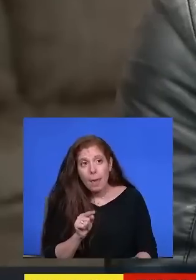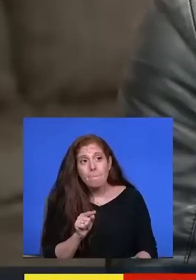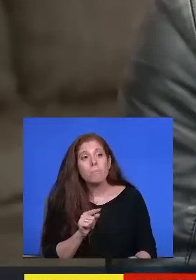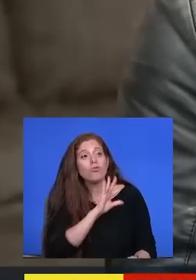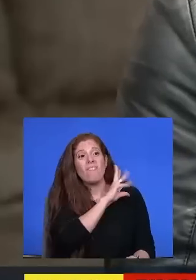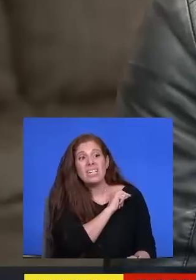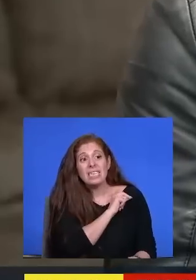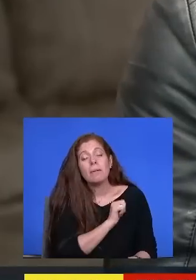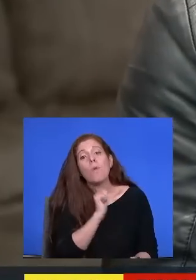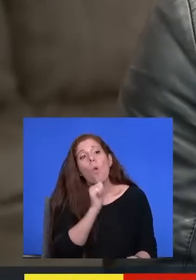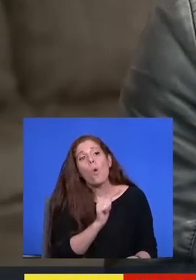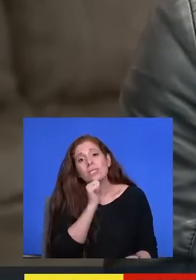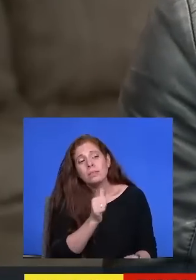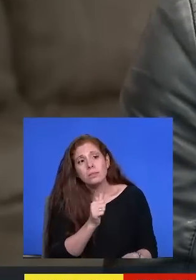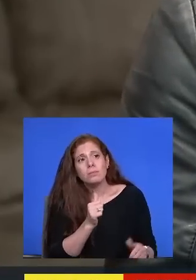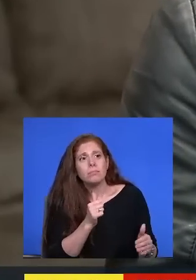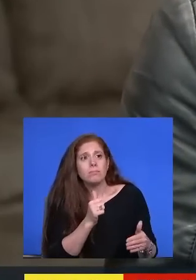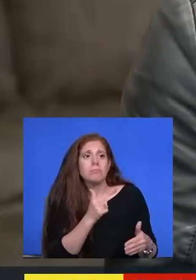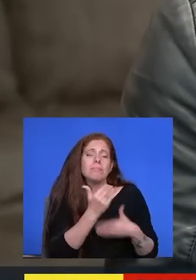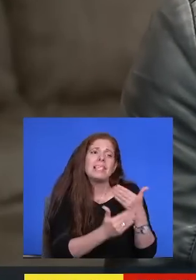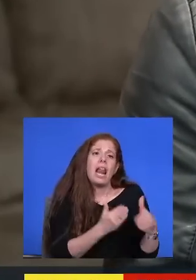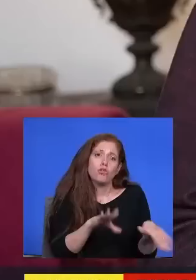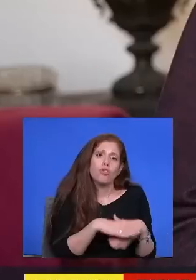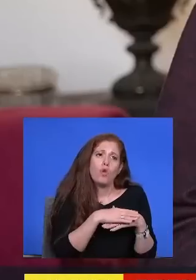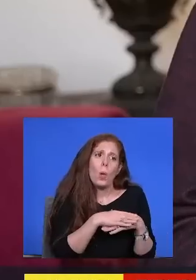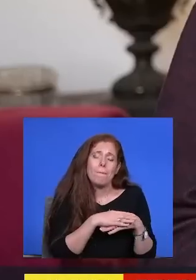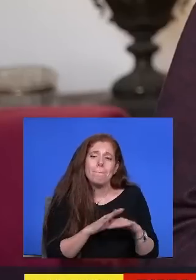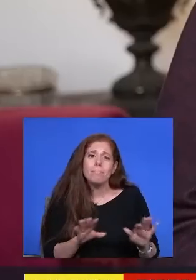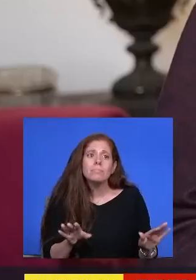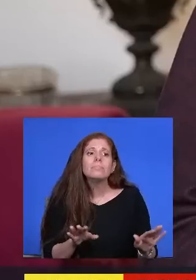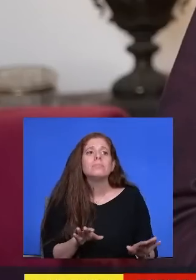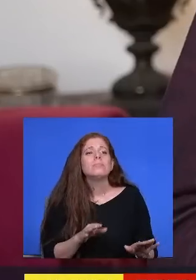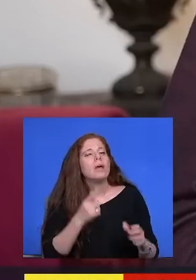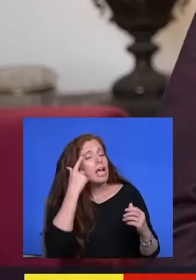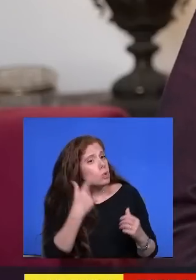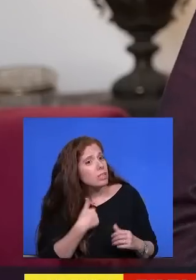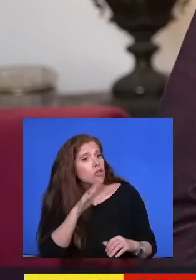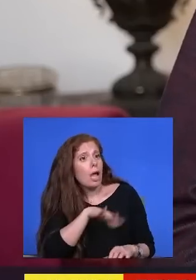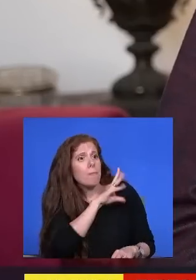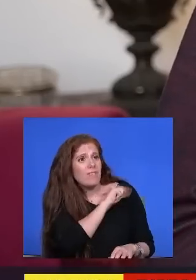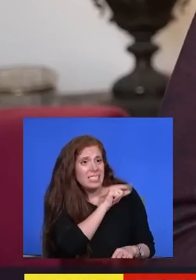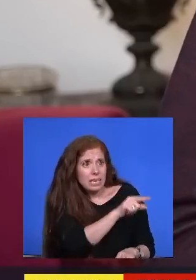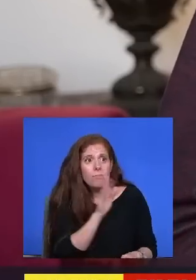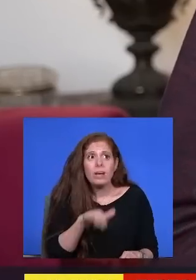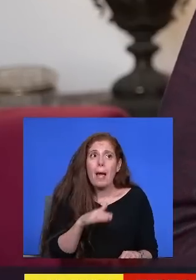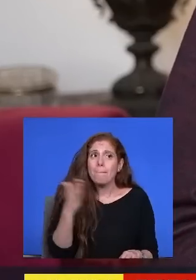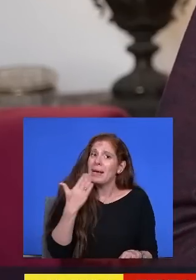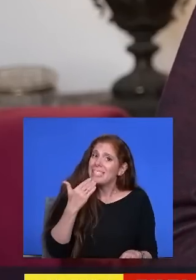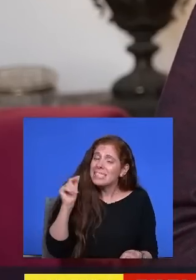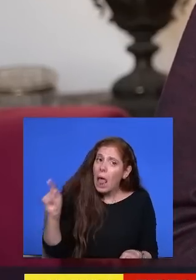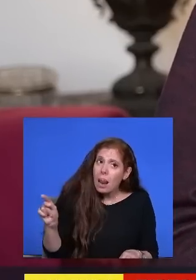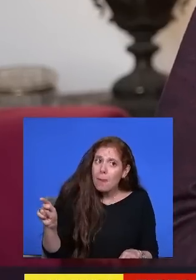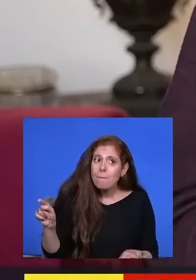هناك رغبه فلسطينيه بعمليه سلام وانا بعرف انه على الجانب الفلسطيني وعلى الجانب